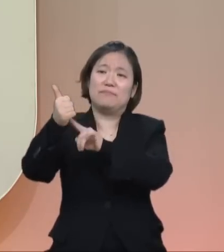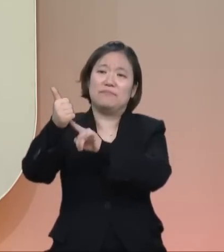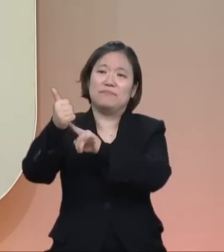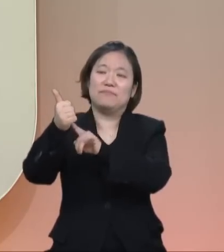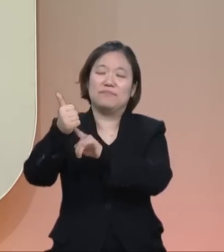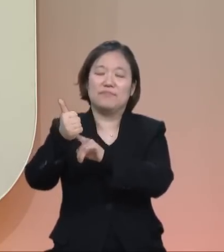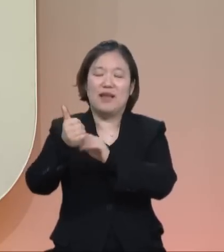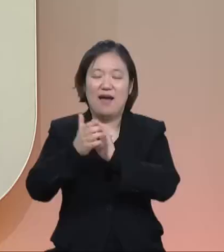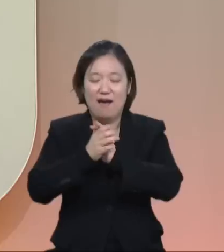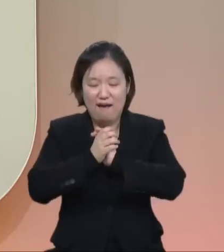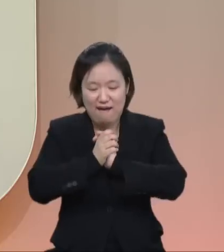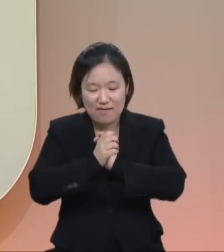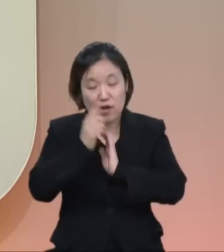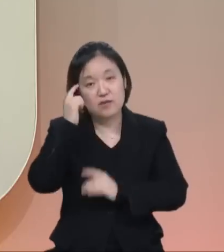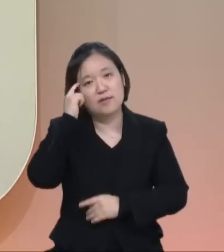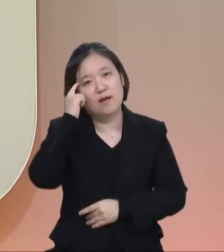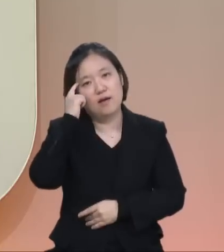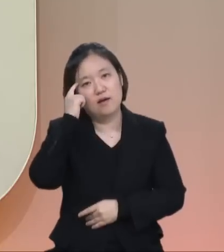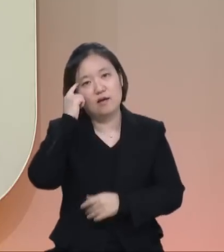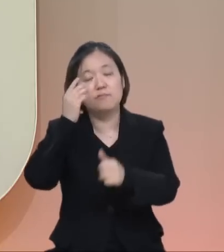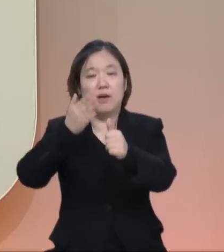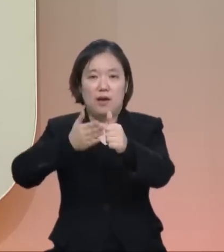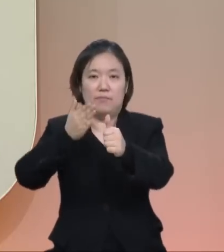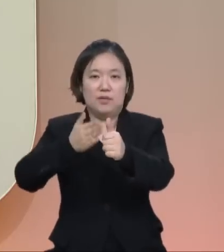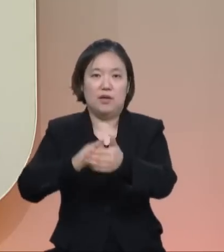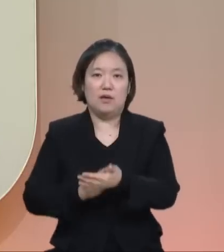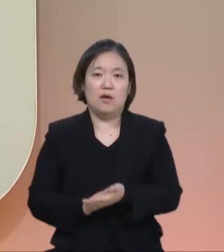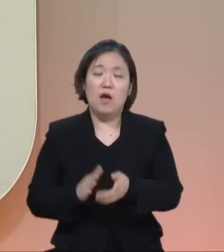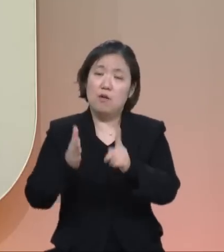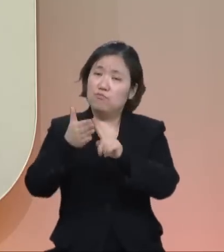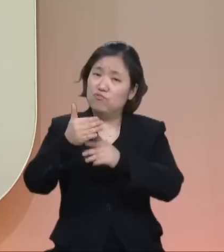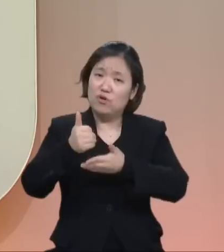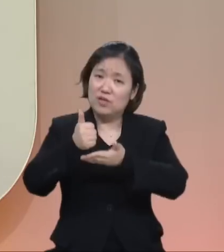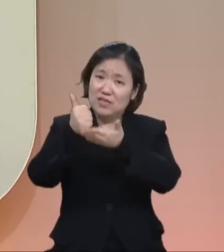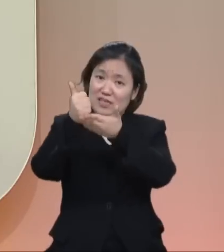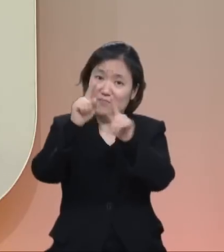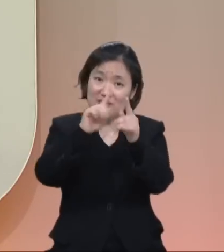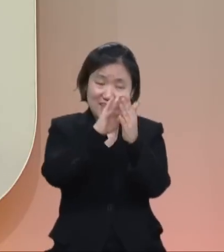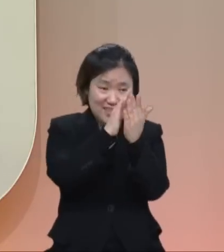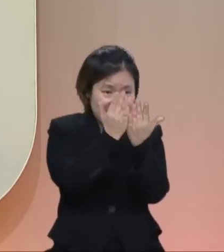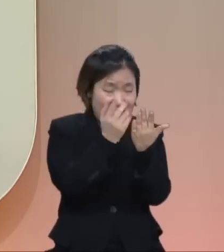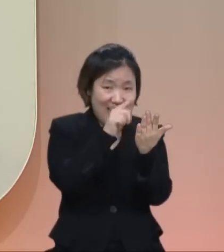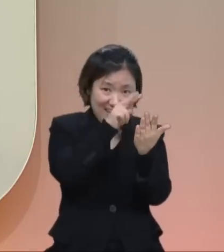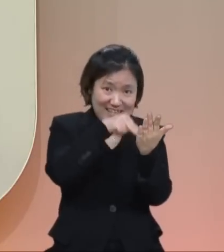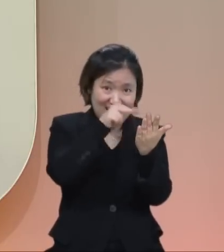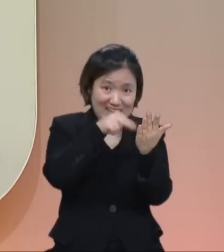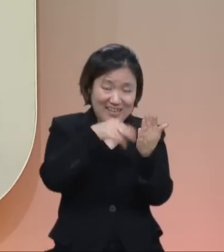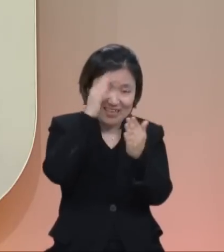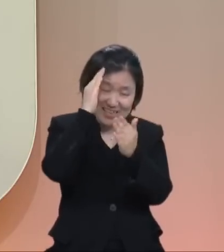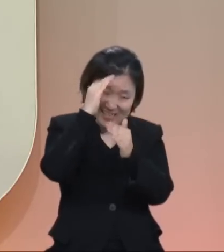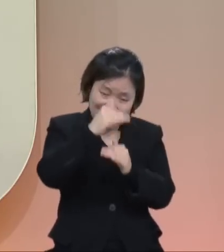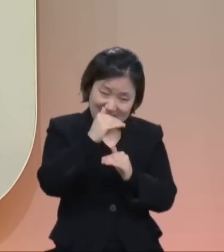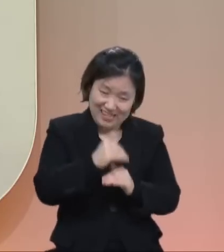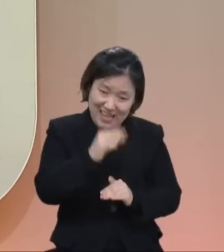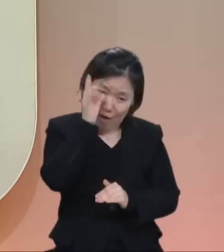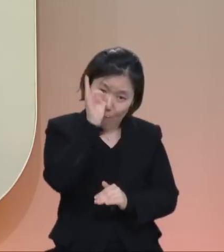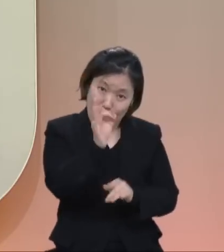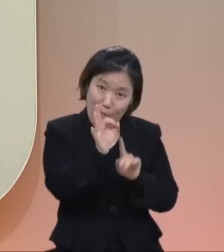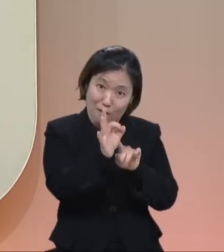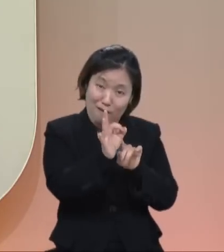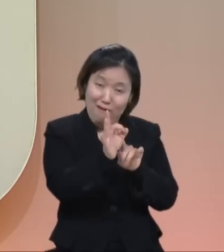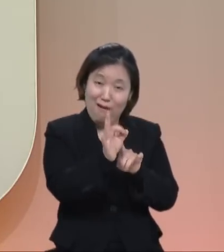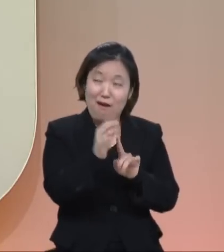간절하게 생각하시기 바랍니다 부처님의 경전에서 부처님이 말씀하시기를 저